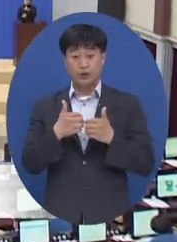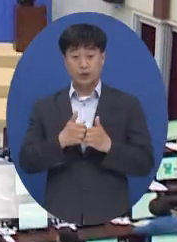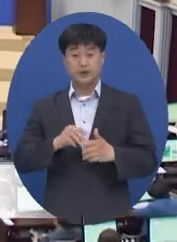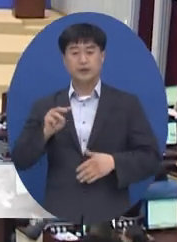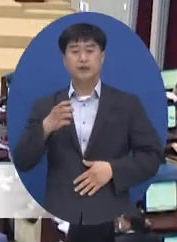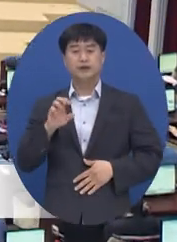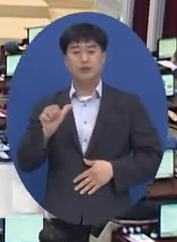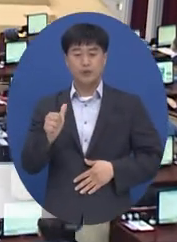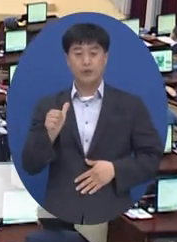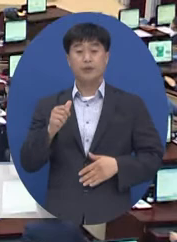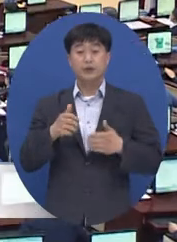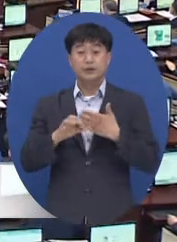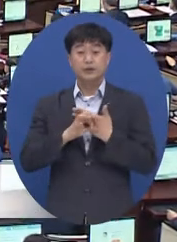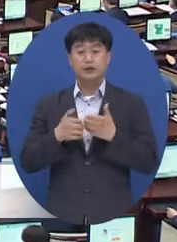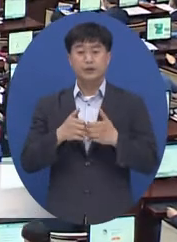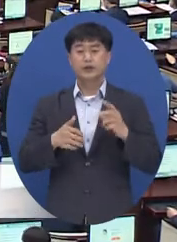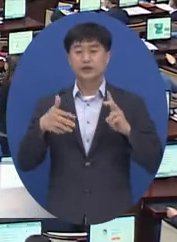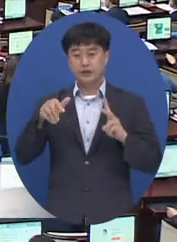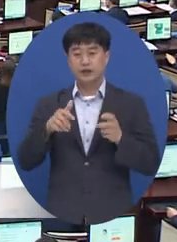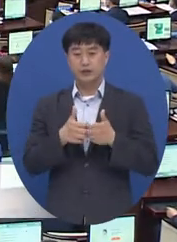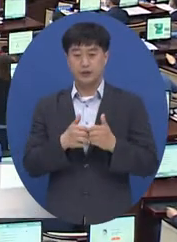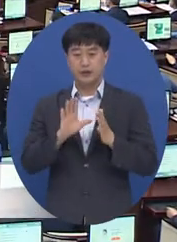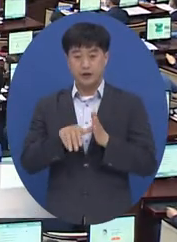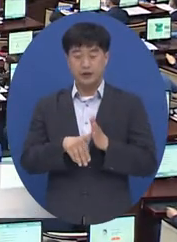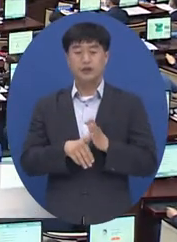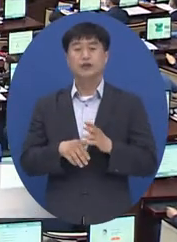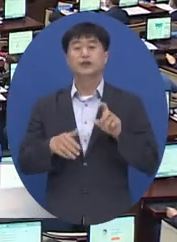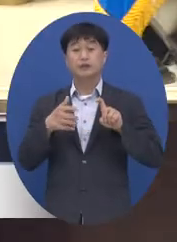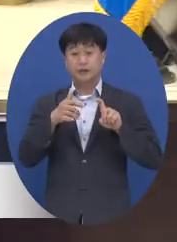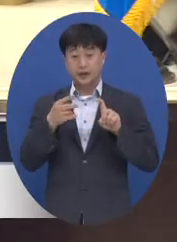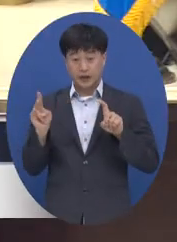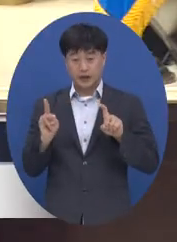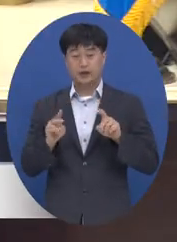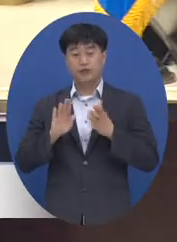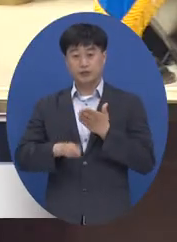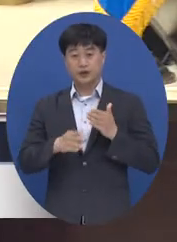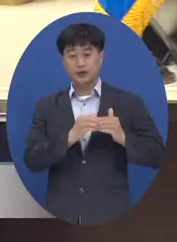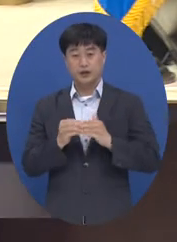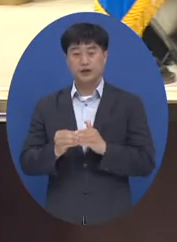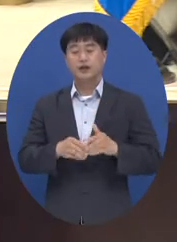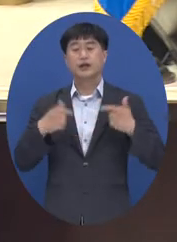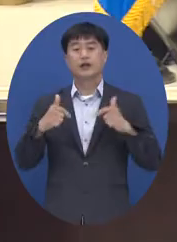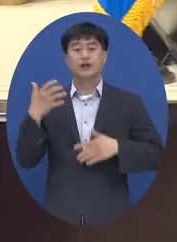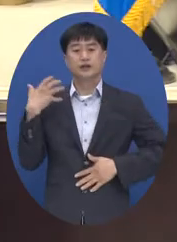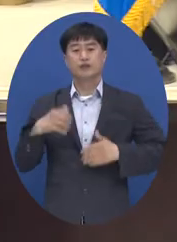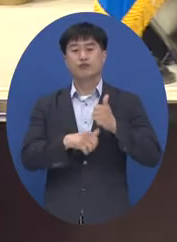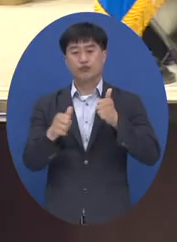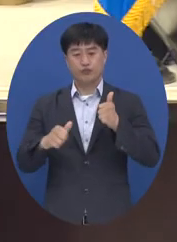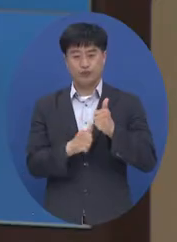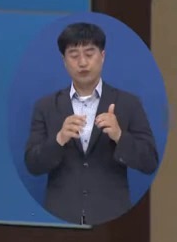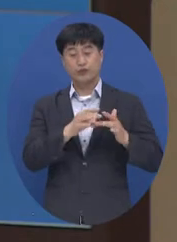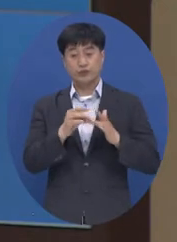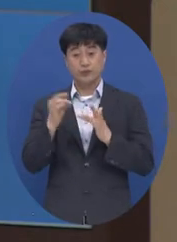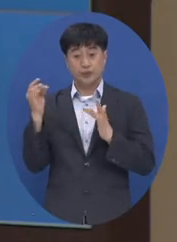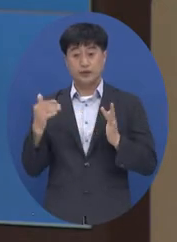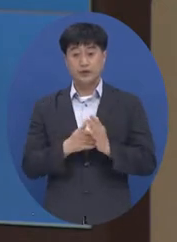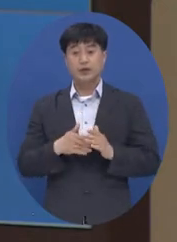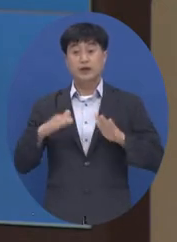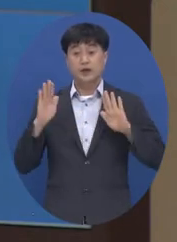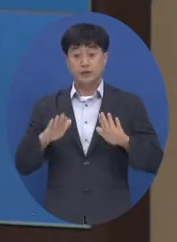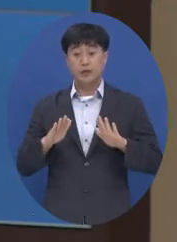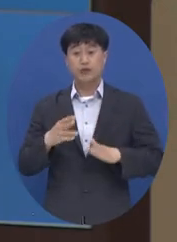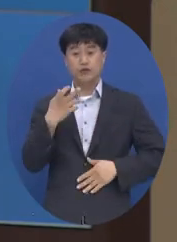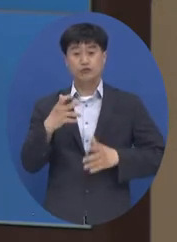경우도 회가 3 345회 임시회 2차 본회의에서 제 10대 후반기를 이끌어갈 산 위원장을 선출해 씁니다 이번